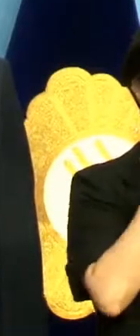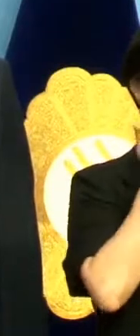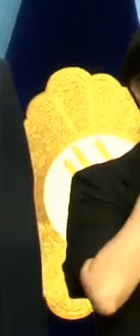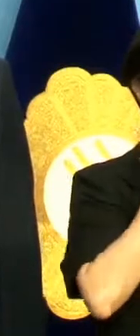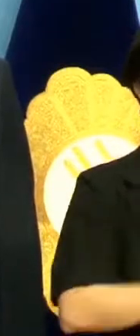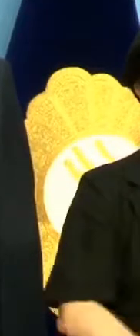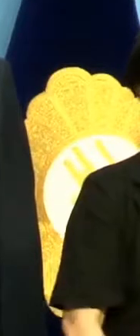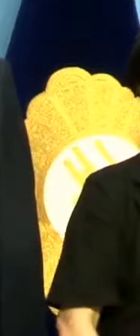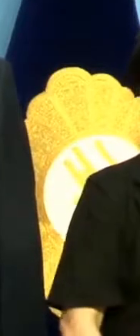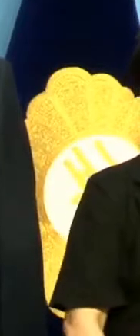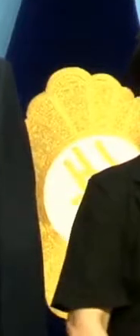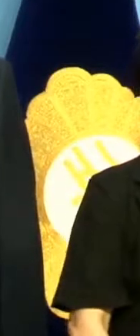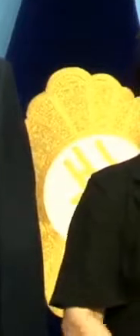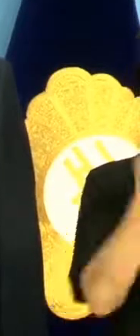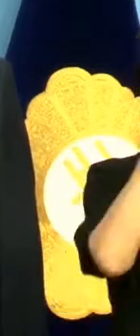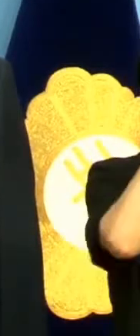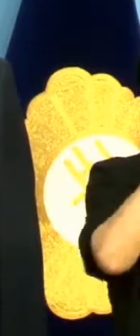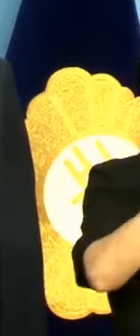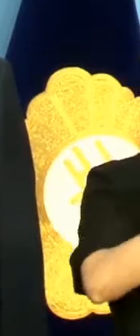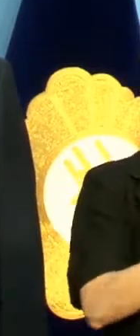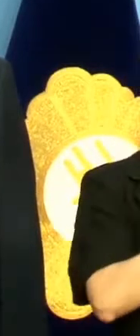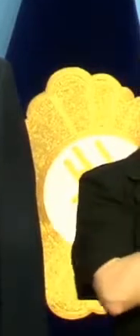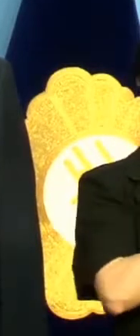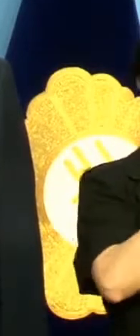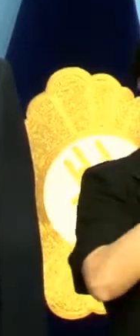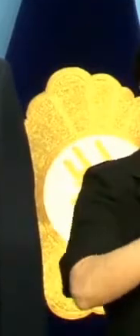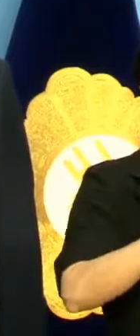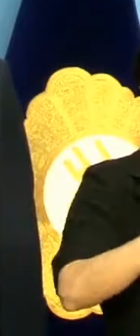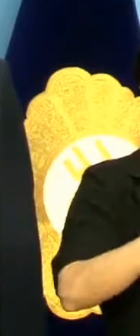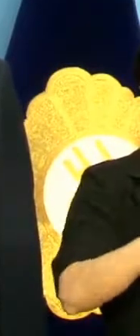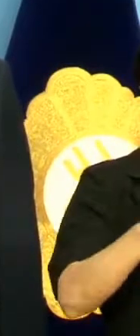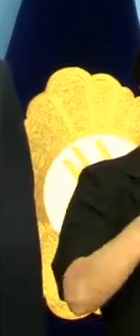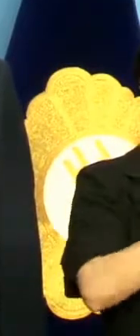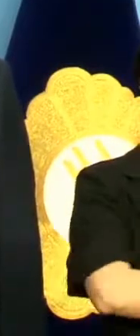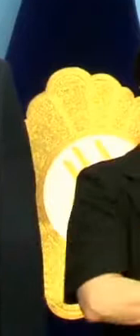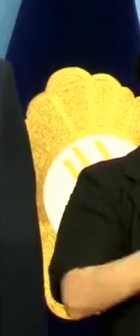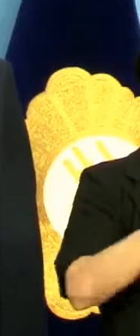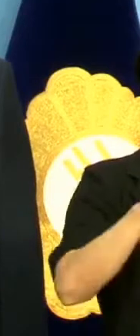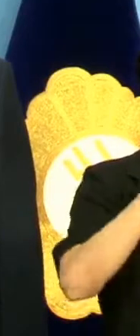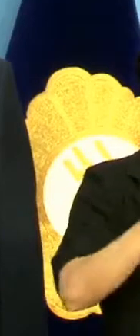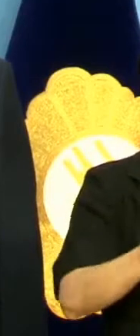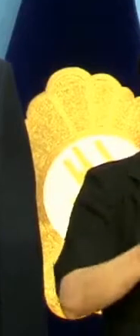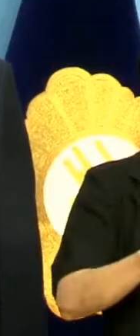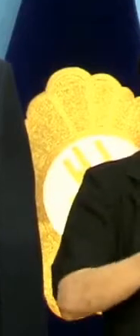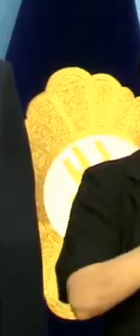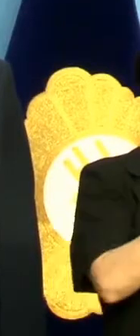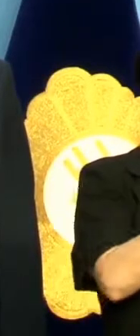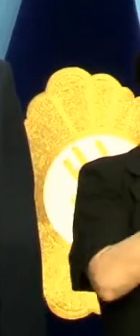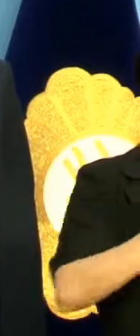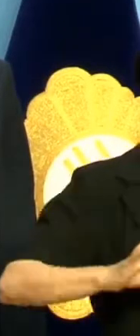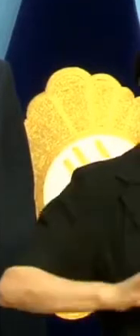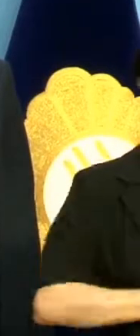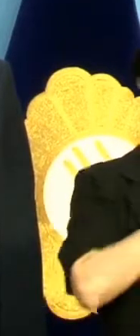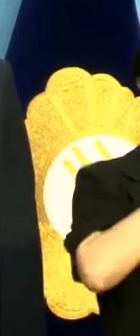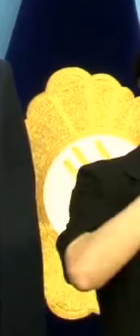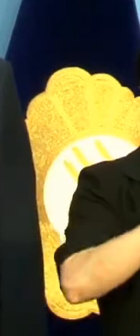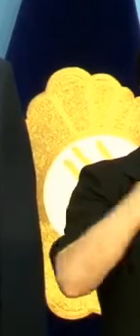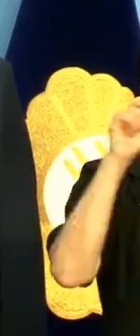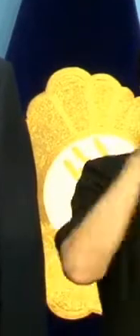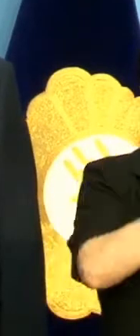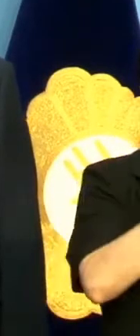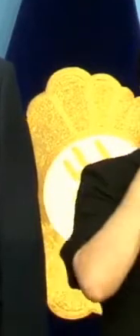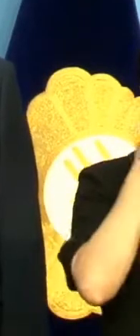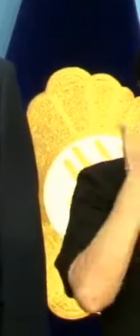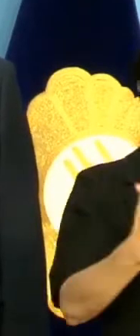어렵습니다 검찰은 이상직 의원에 대한 횡령 배임 덩 깍 쫑 미리 어 여기에 대해 신속하고